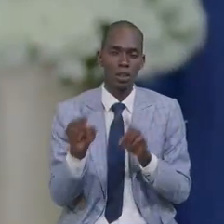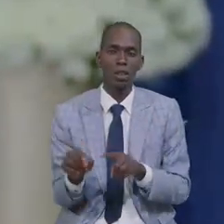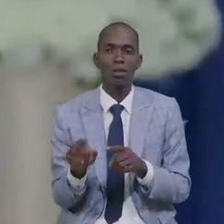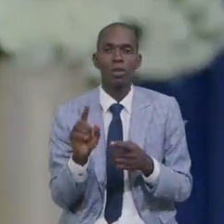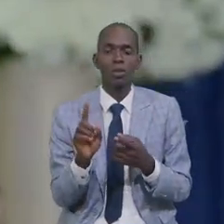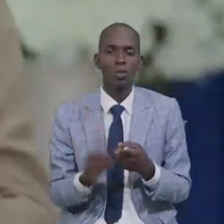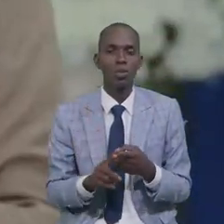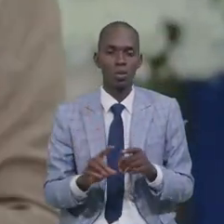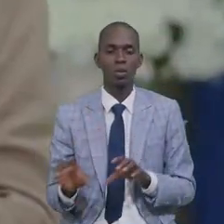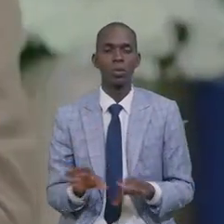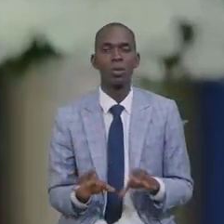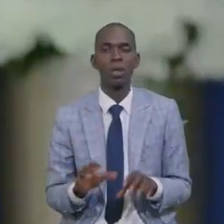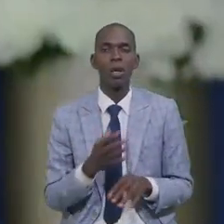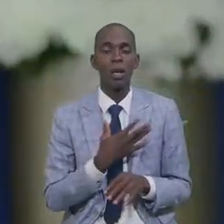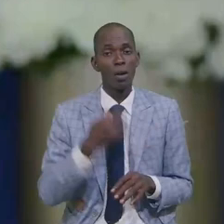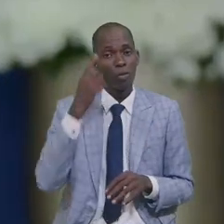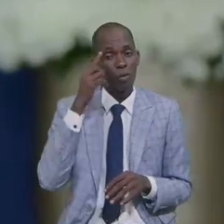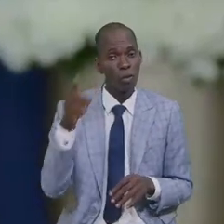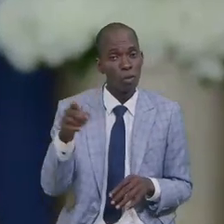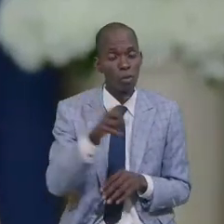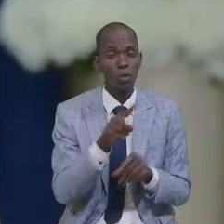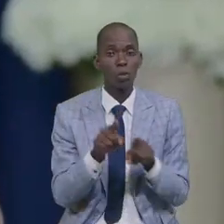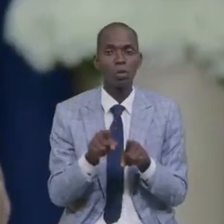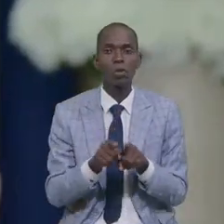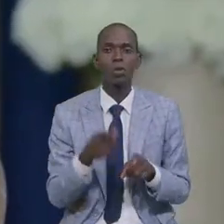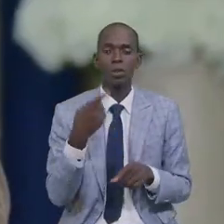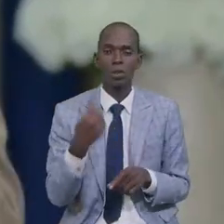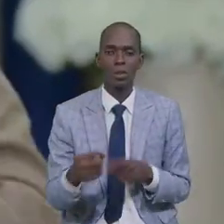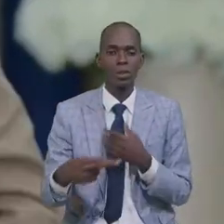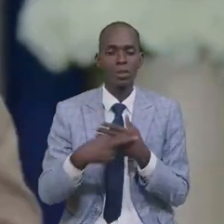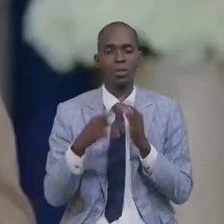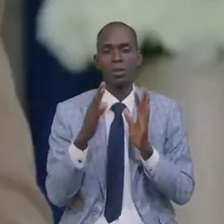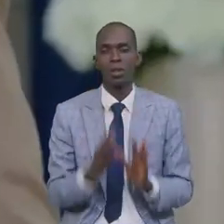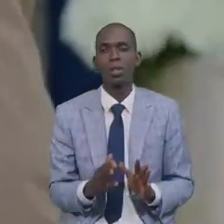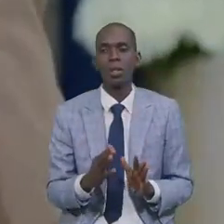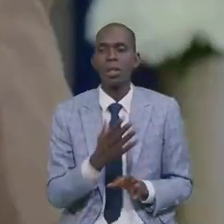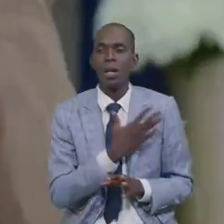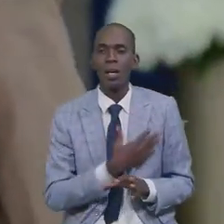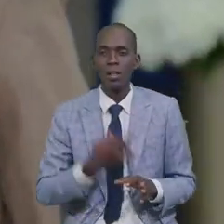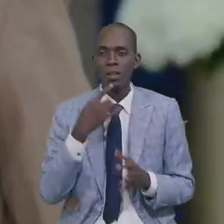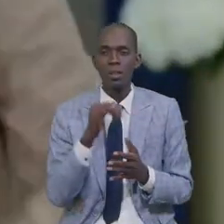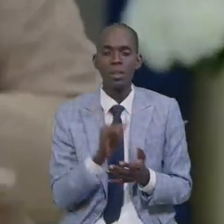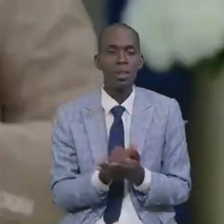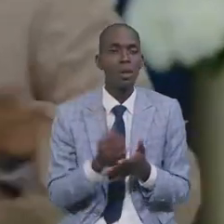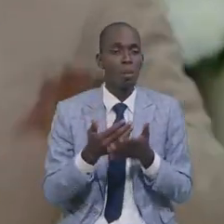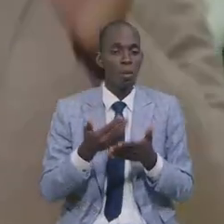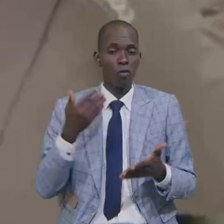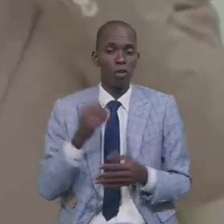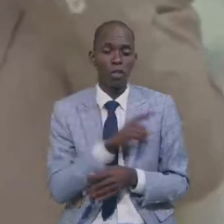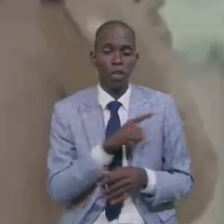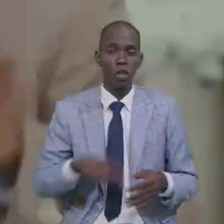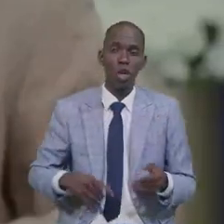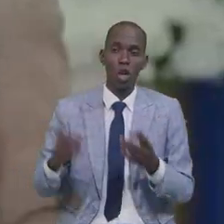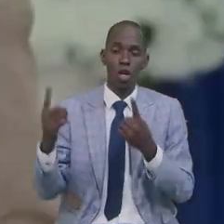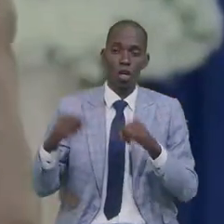que Élisée était venu mettre en place, et pour vous également, le restaurateur, et aider, avant